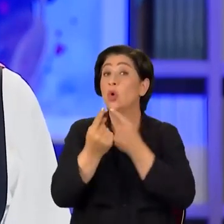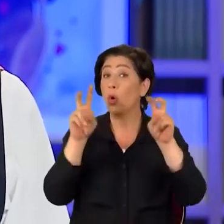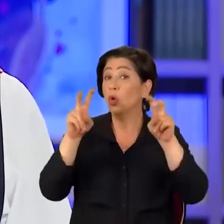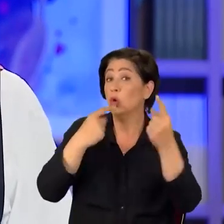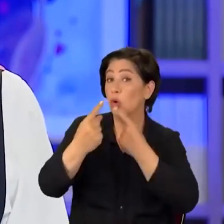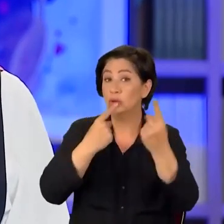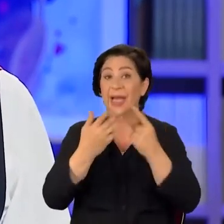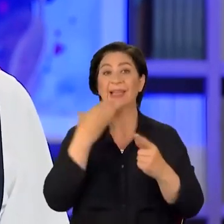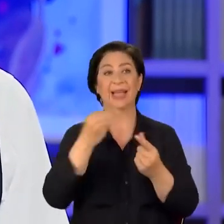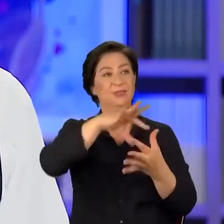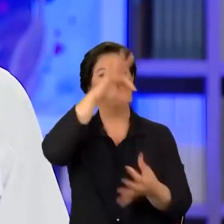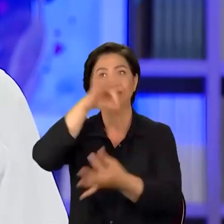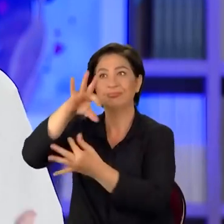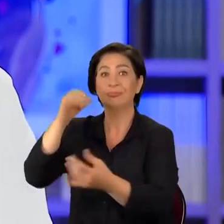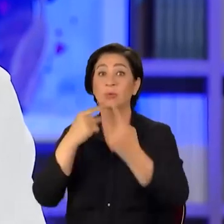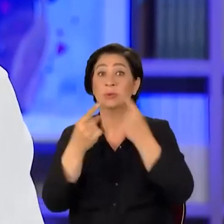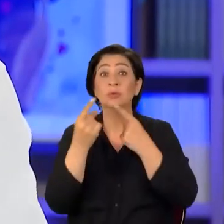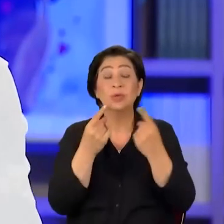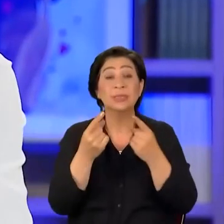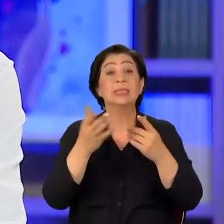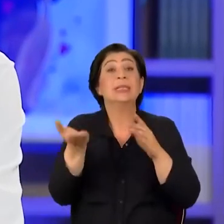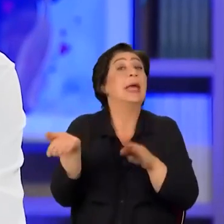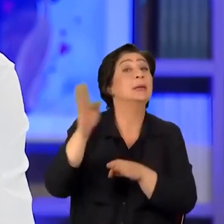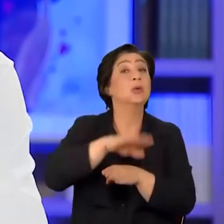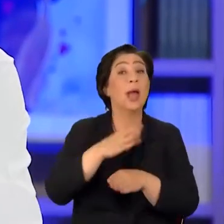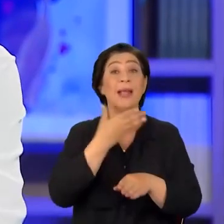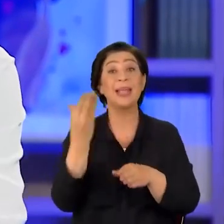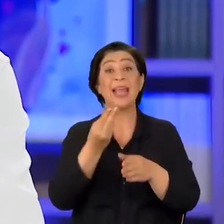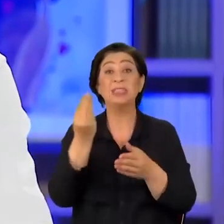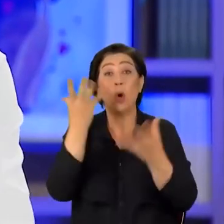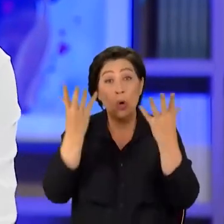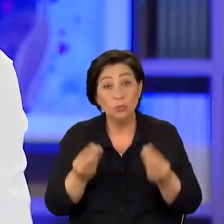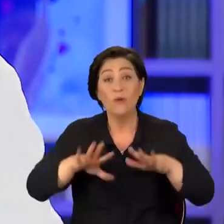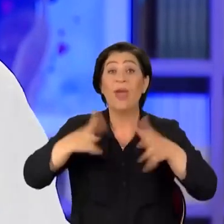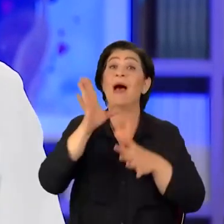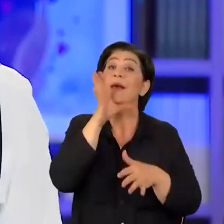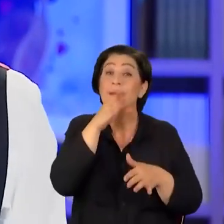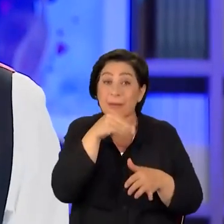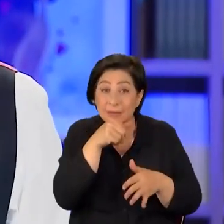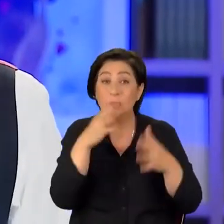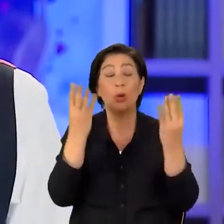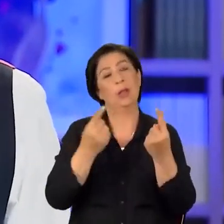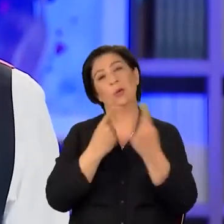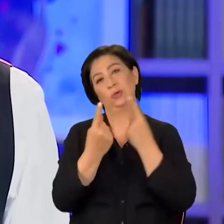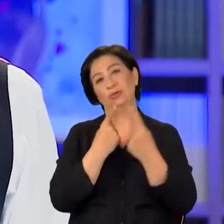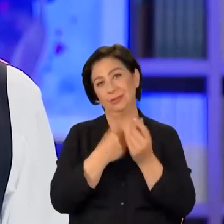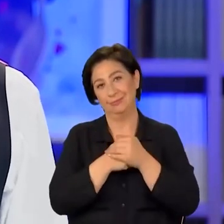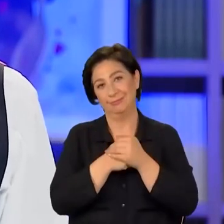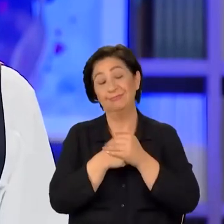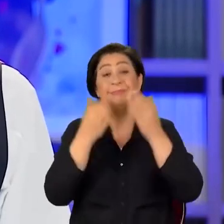de gençleri konuşacağız. Çok gençleri, daha sonra gençleşmiş ya da yaşlanmışları konuşacağız.